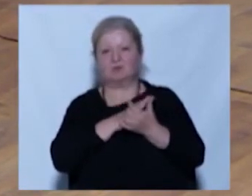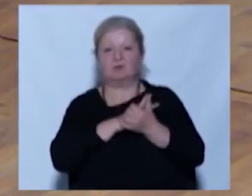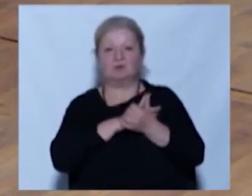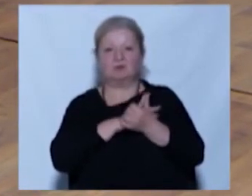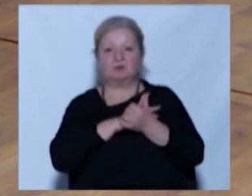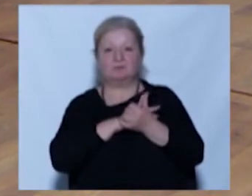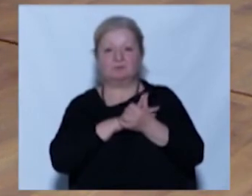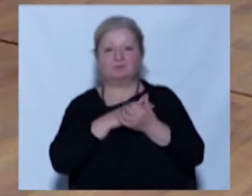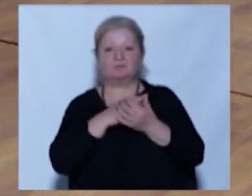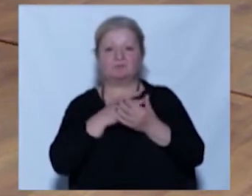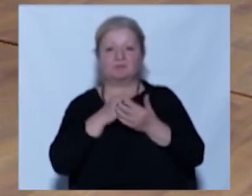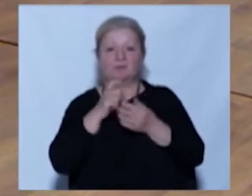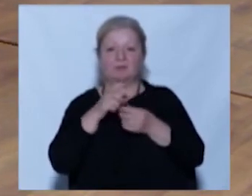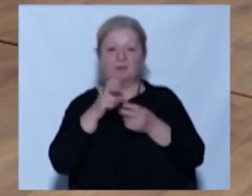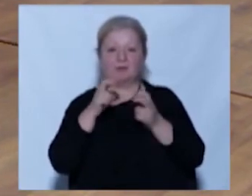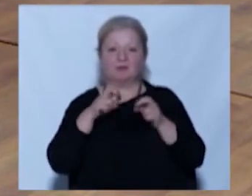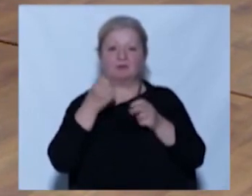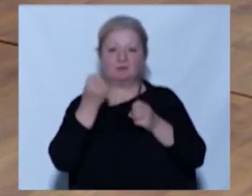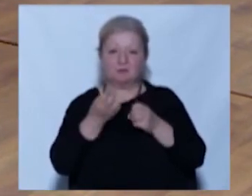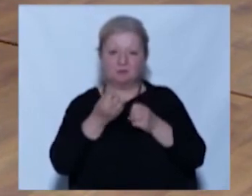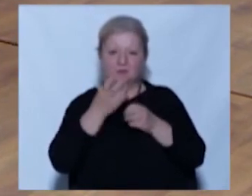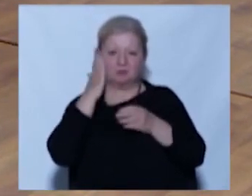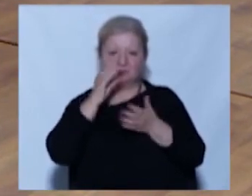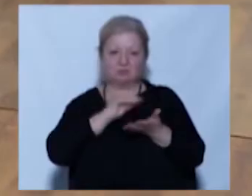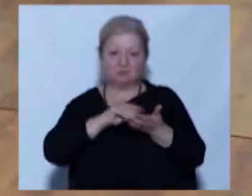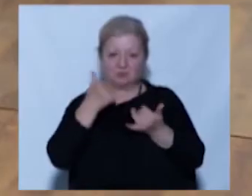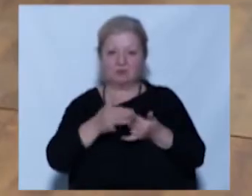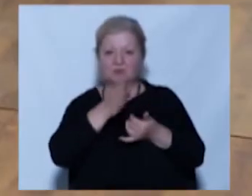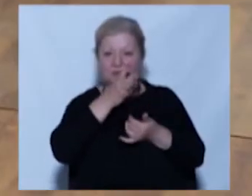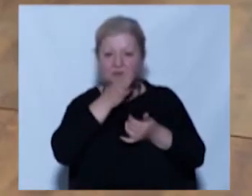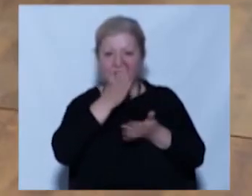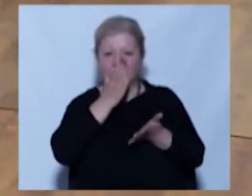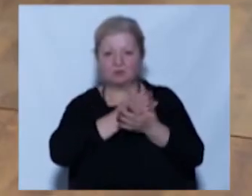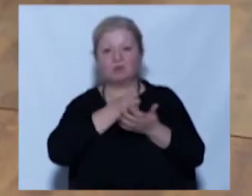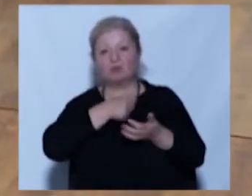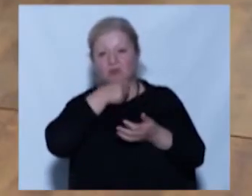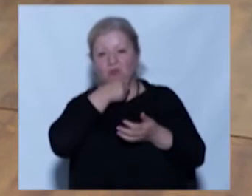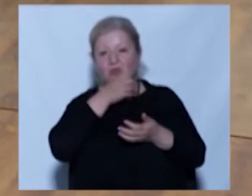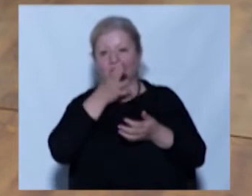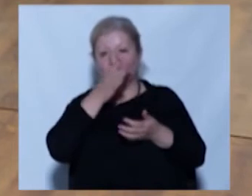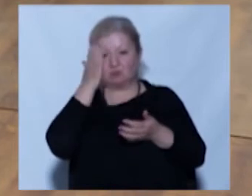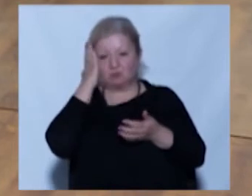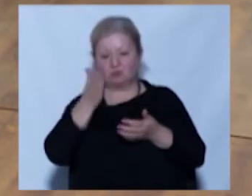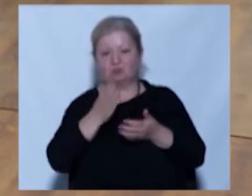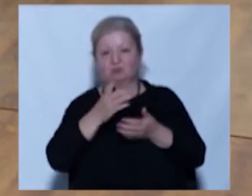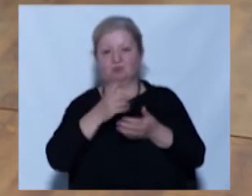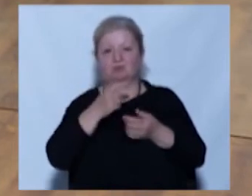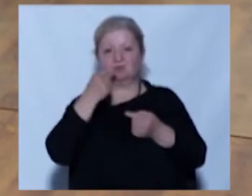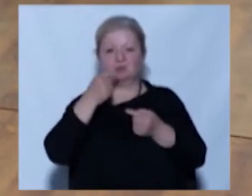იმსჯელეთ კლასში, უფრო იმსჯელეთ, რადგან ჯერ კიდევ მაგასახშიც და უფრო